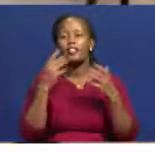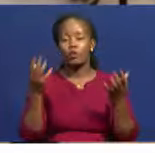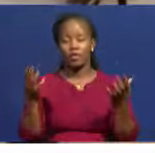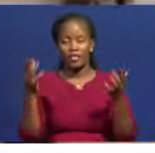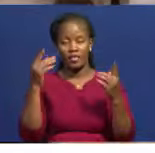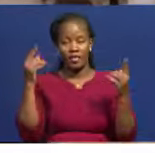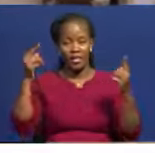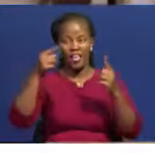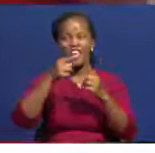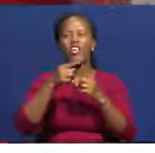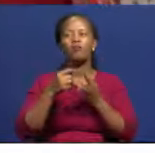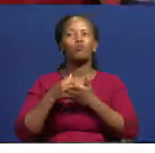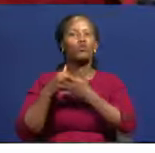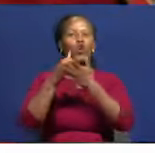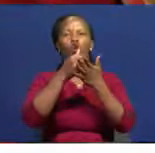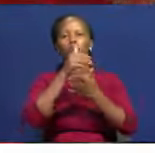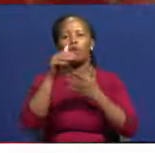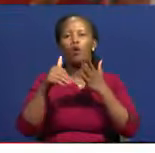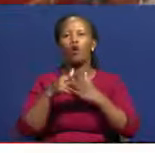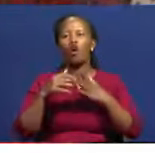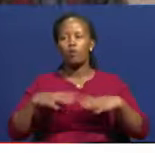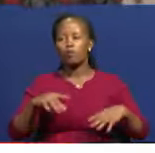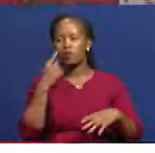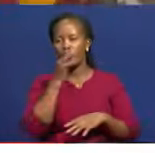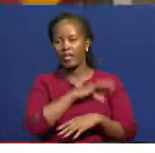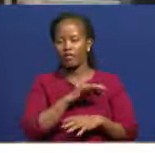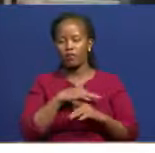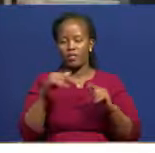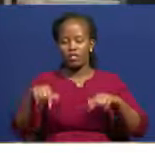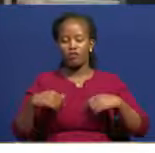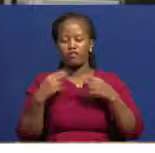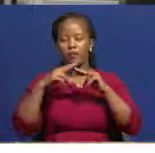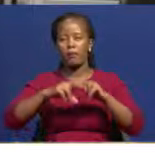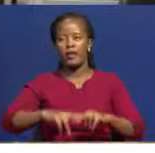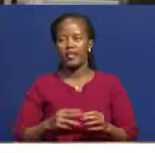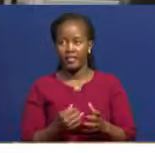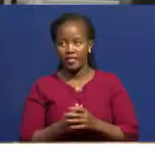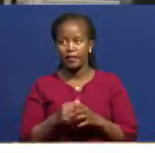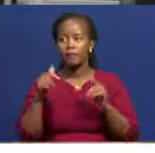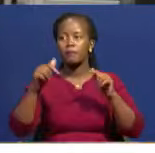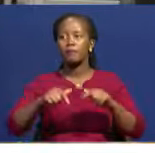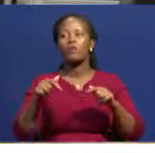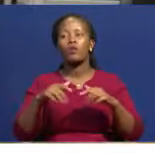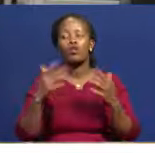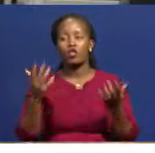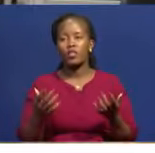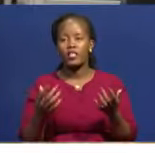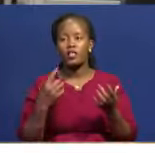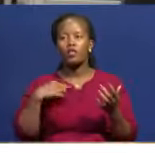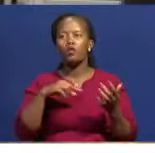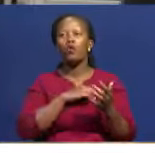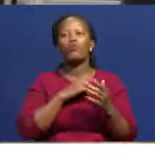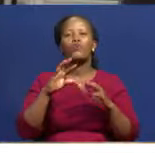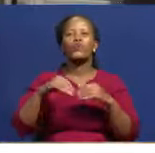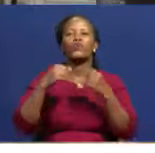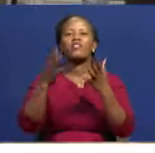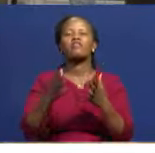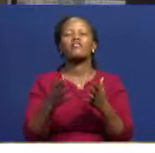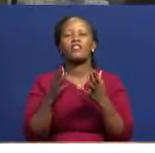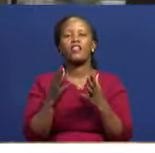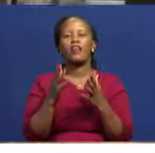wananuia kuwawezesha walionufaika kujitegemea maishani. Today we'll be fitting limbs to over